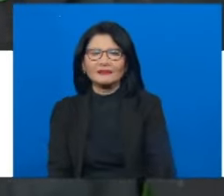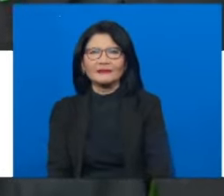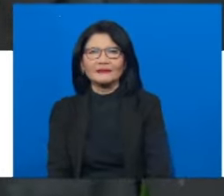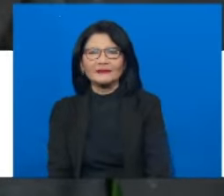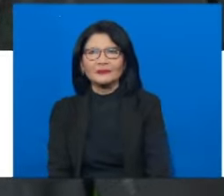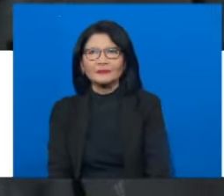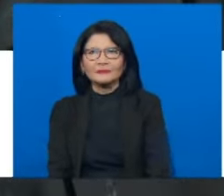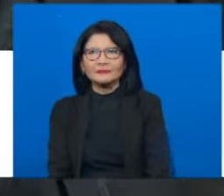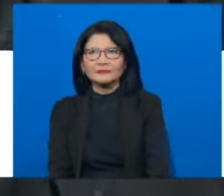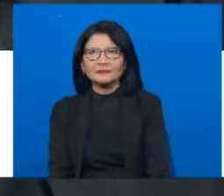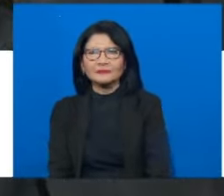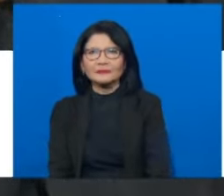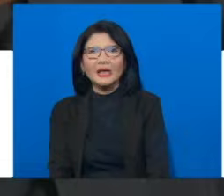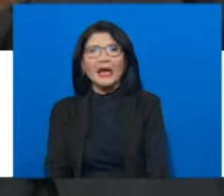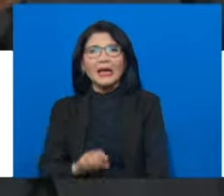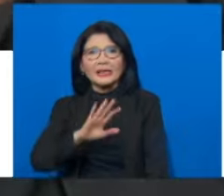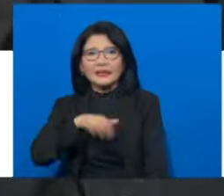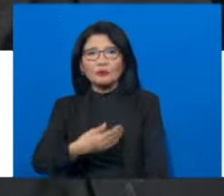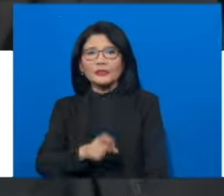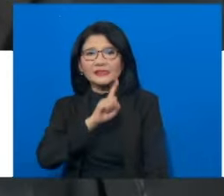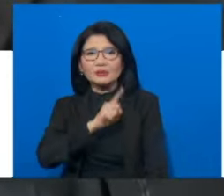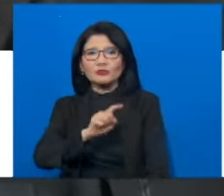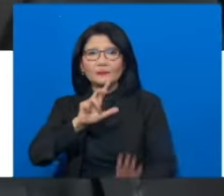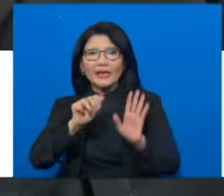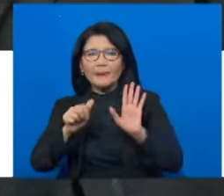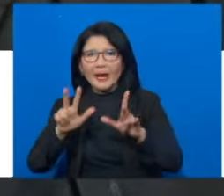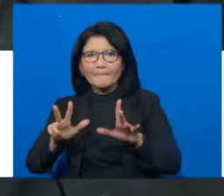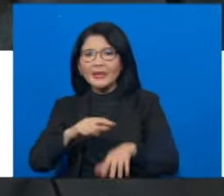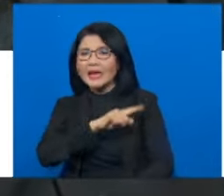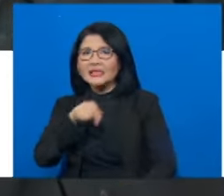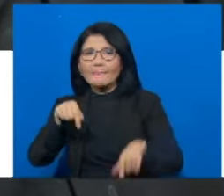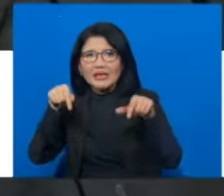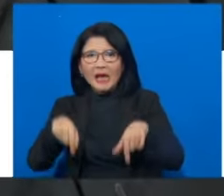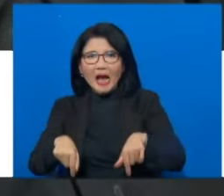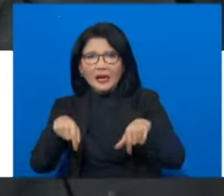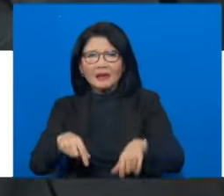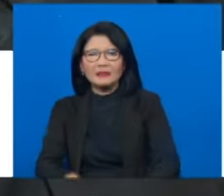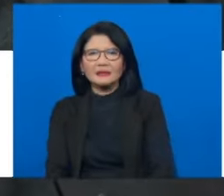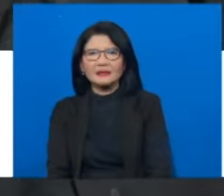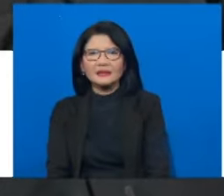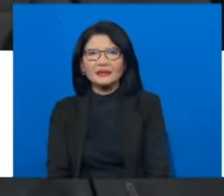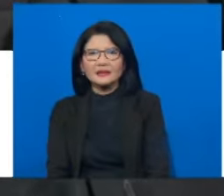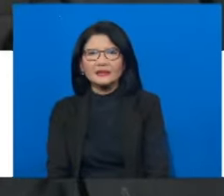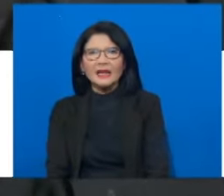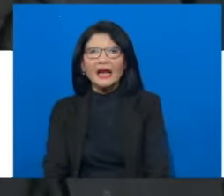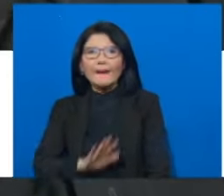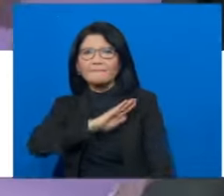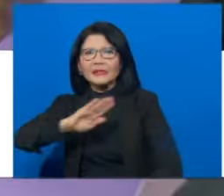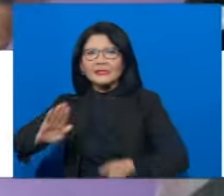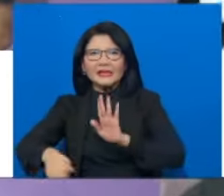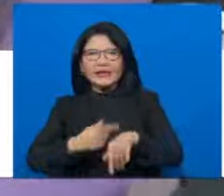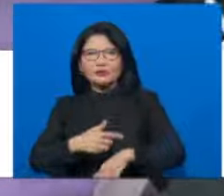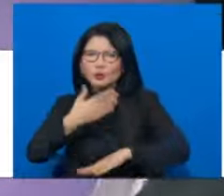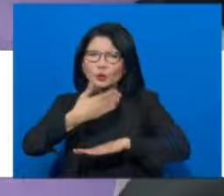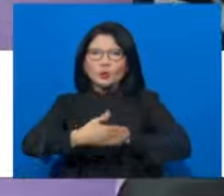n sampai Abah dari tahun 8 sampai sekarang kesenian ini itu terus